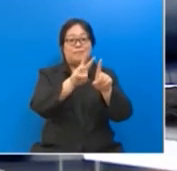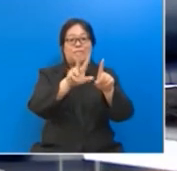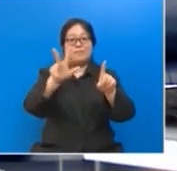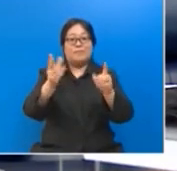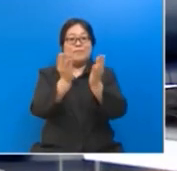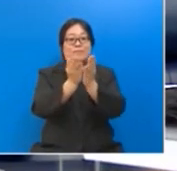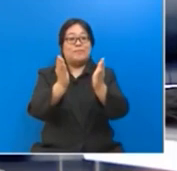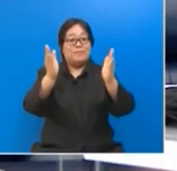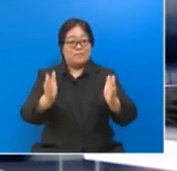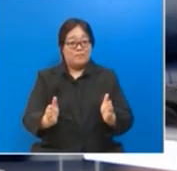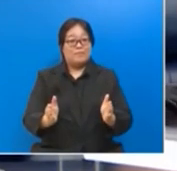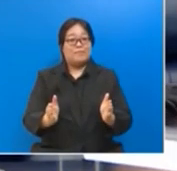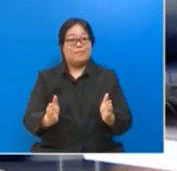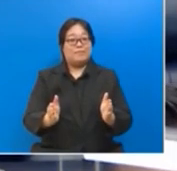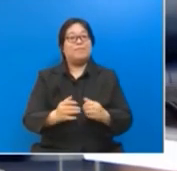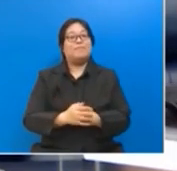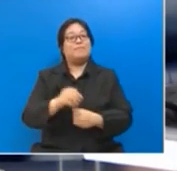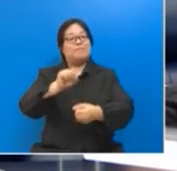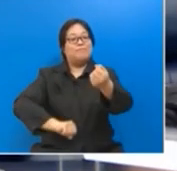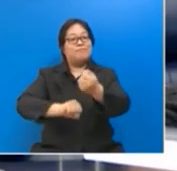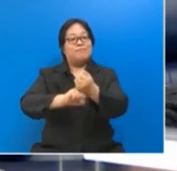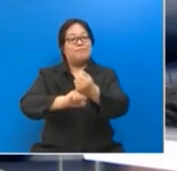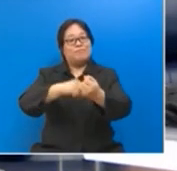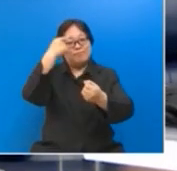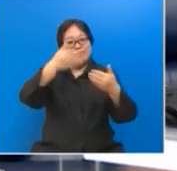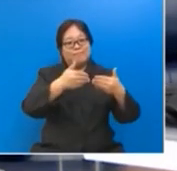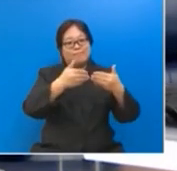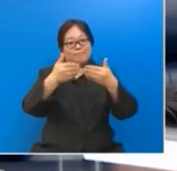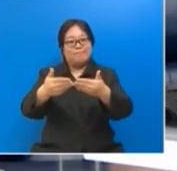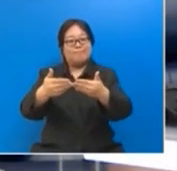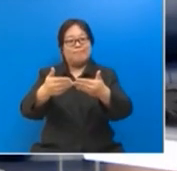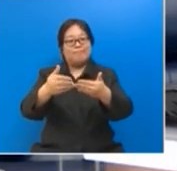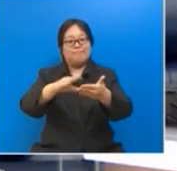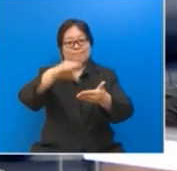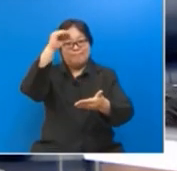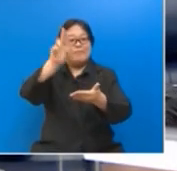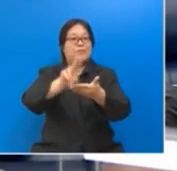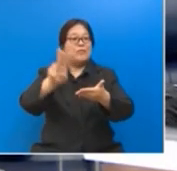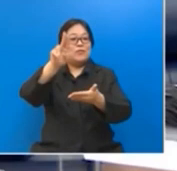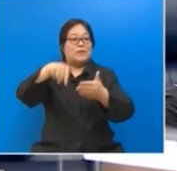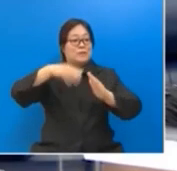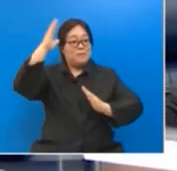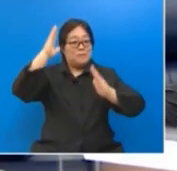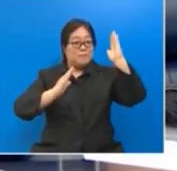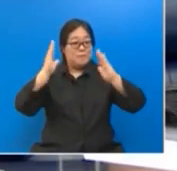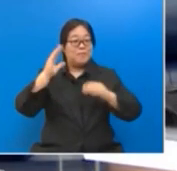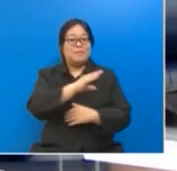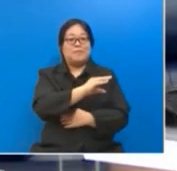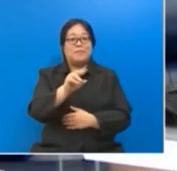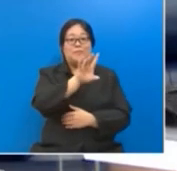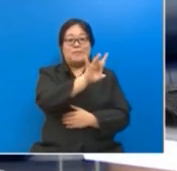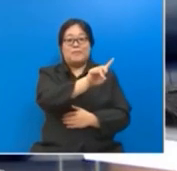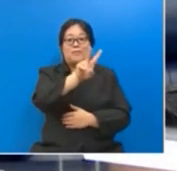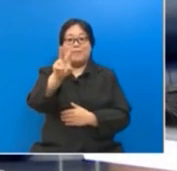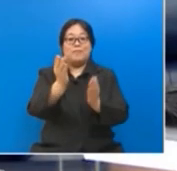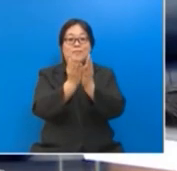orang pelajar yang ditaja untuk mengikuti pengajian di universiti tempatan dan 82